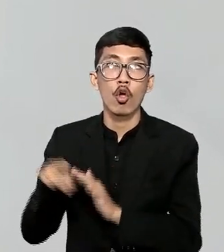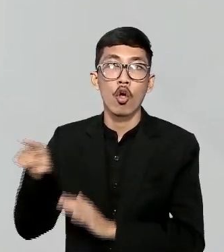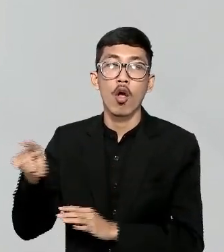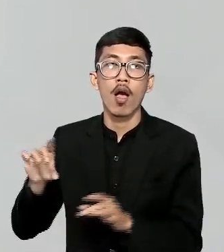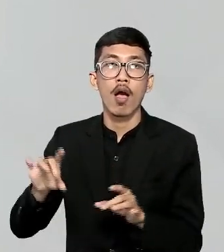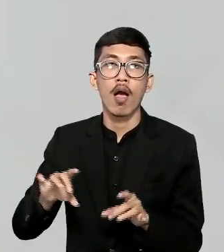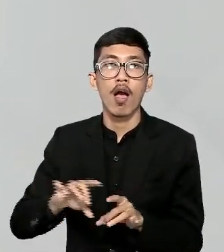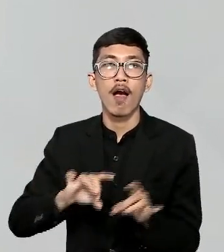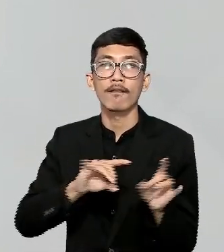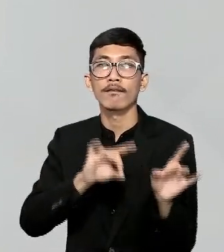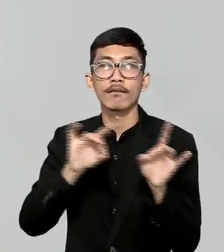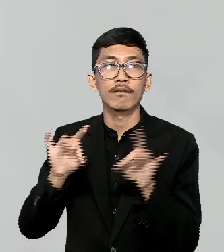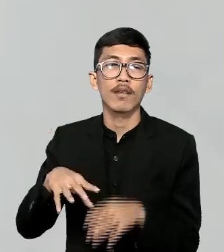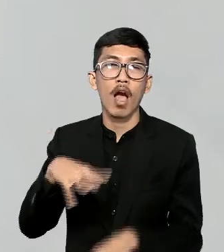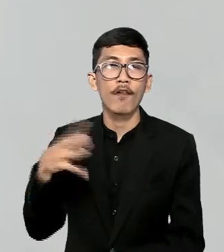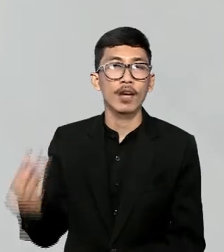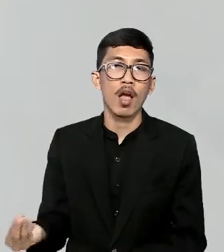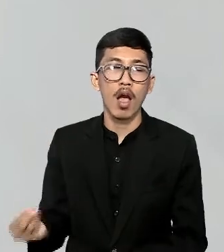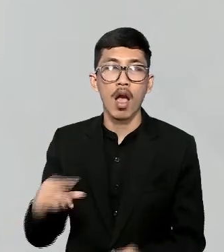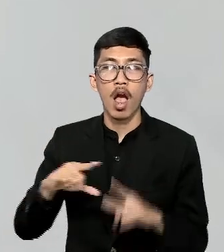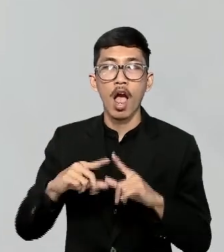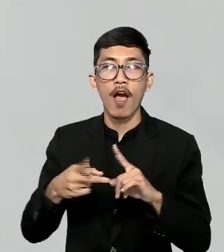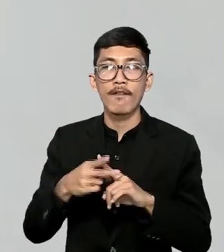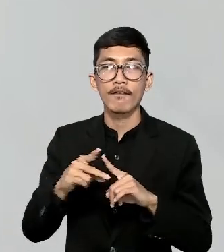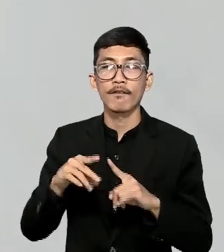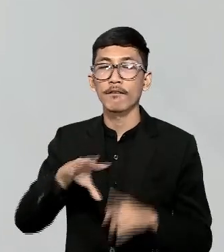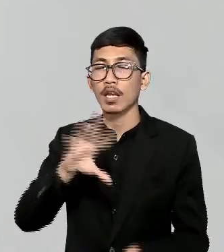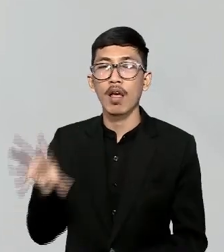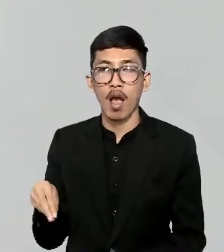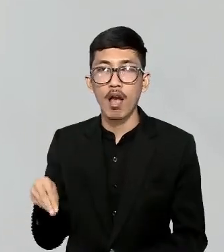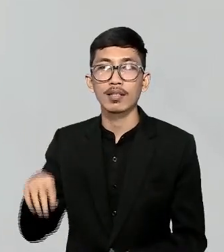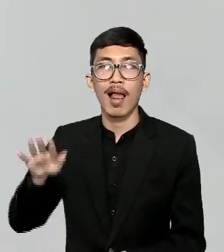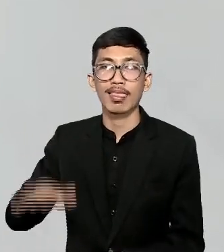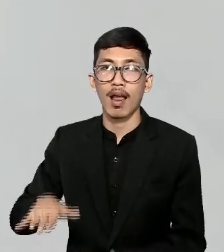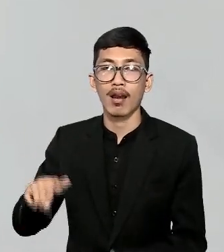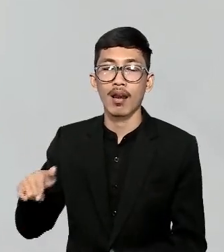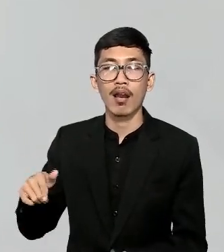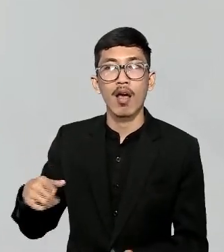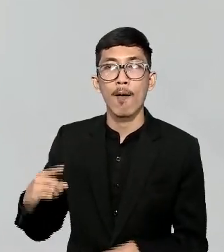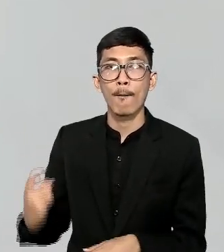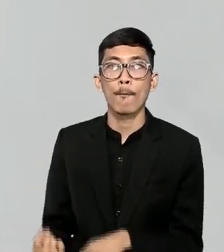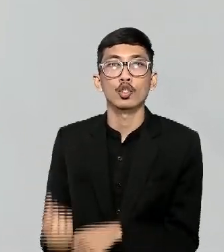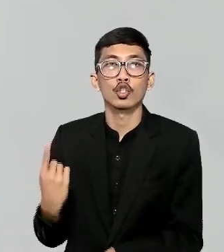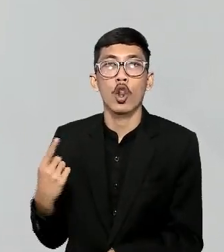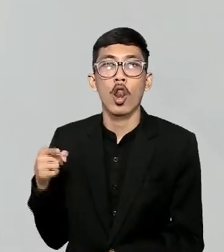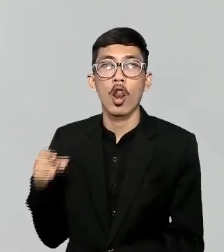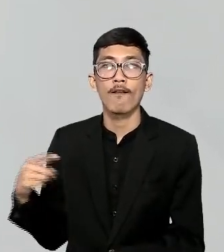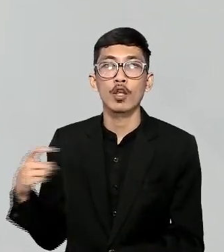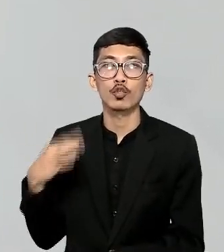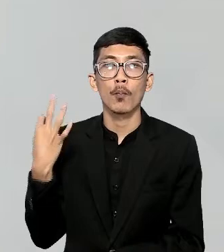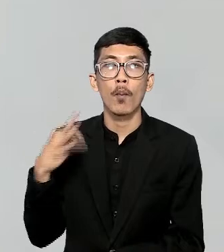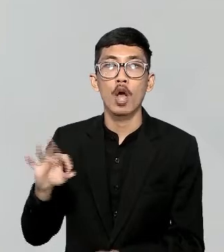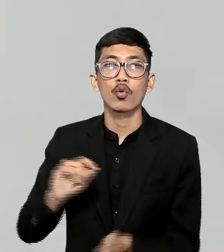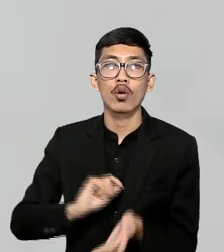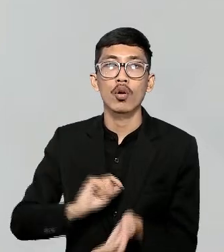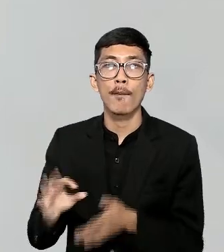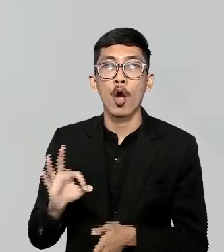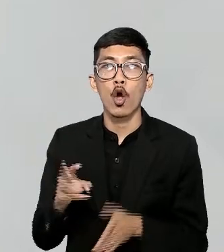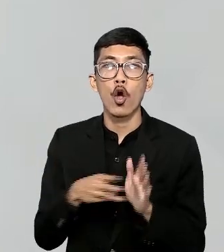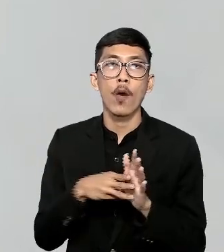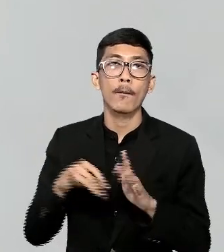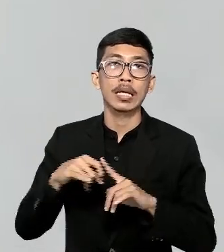terinfeksi oleh dominasi oleh Delta dan sekarang muncullah omicron yang cepat juga mendominasi bisa disana Apakah